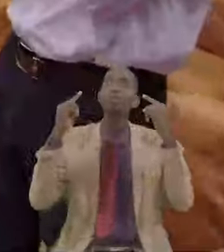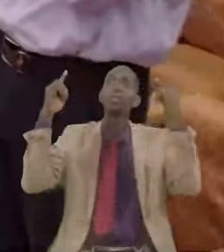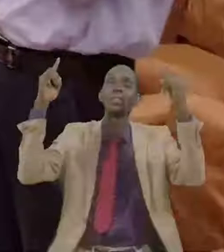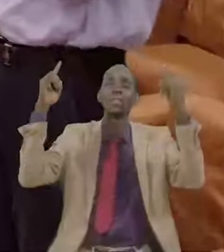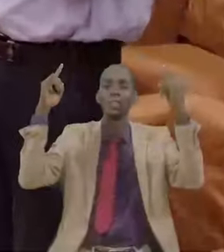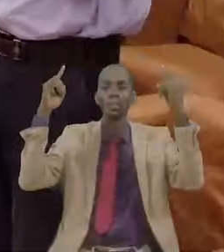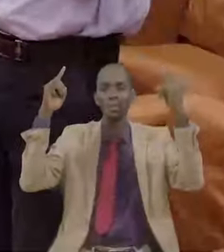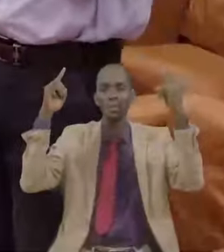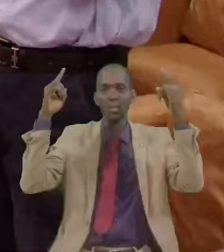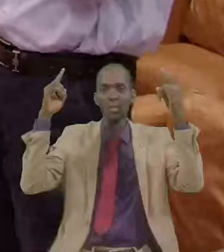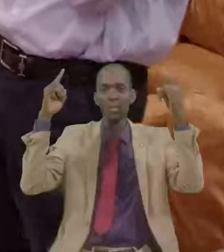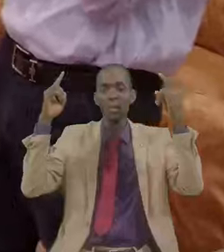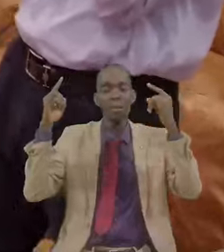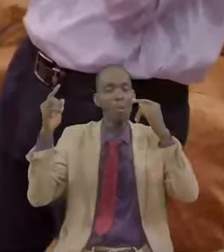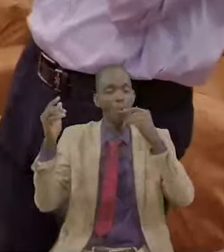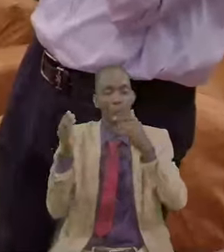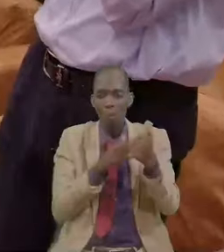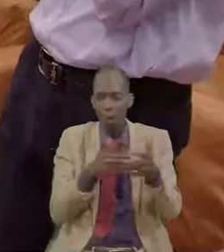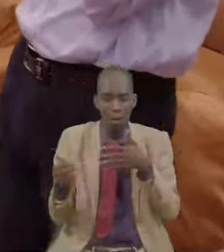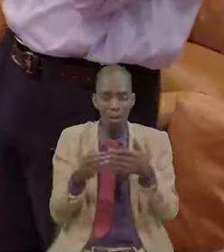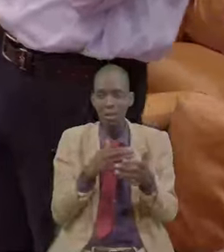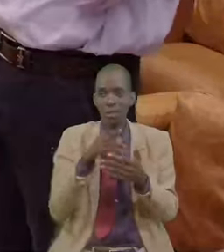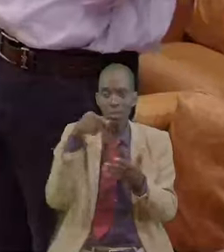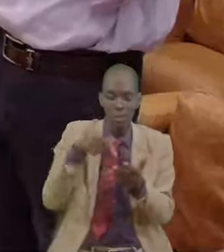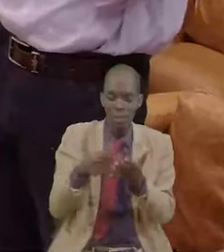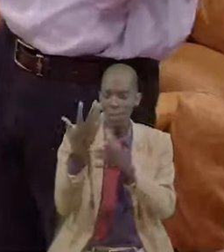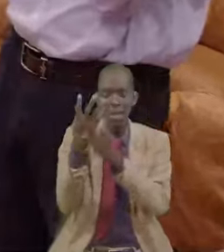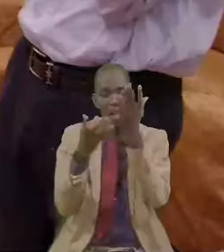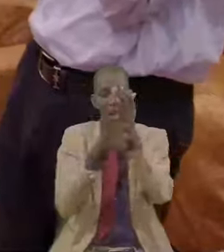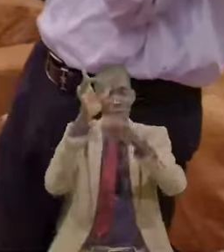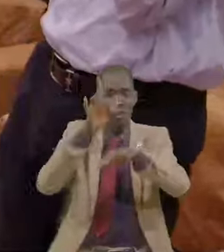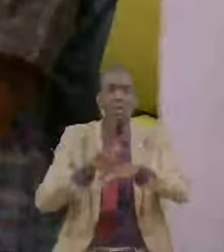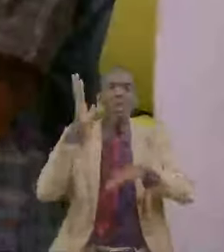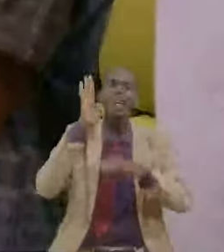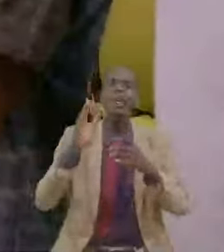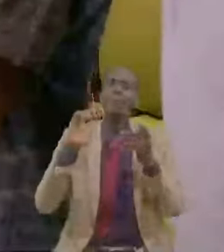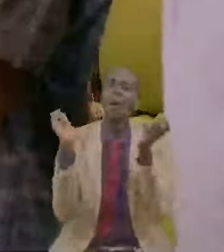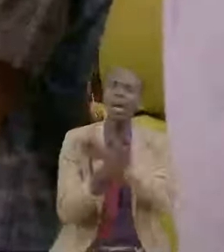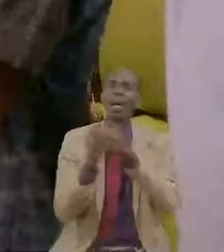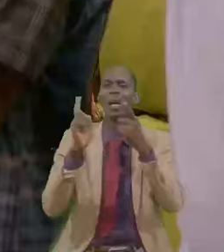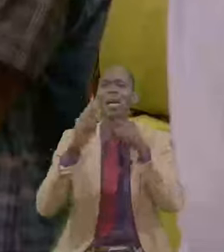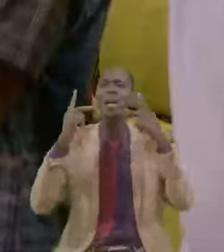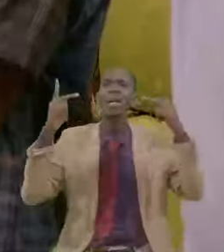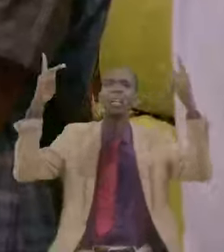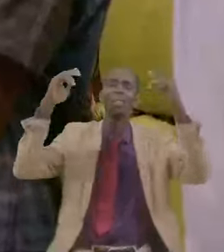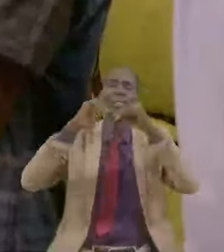succès, ce que ces mains touchent va prospérer.